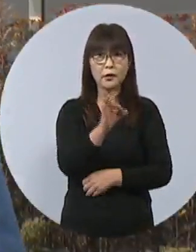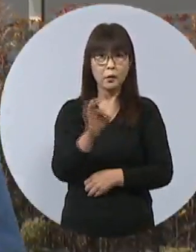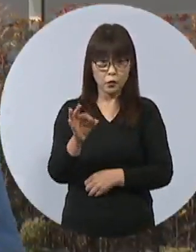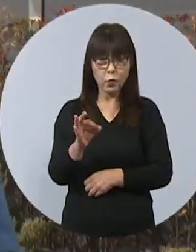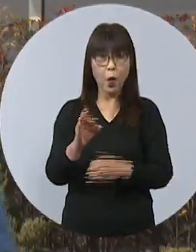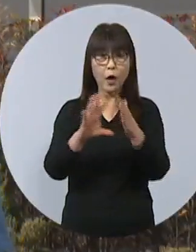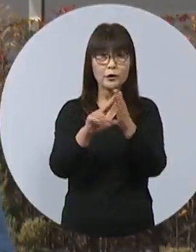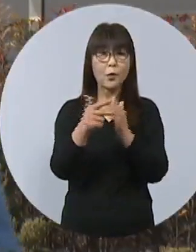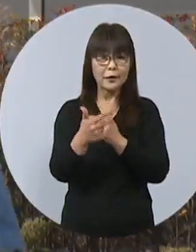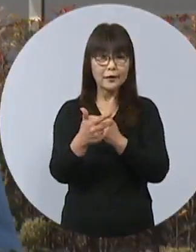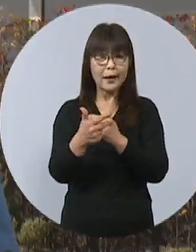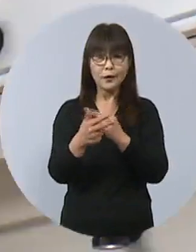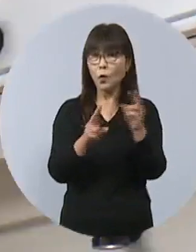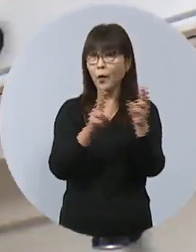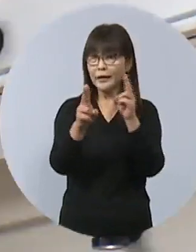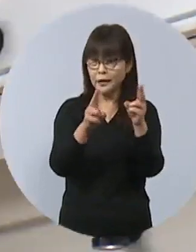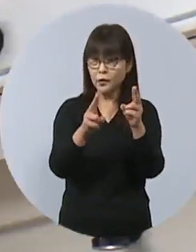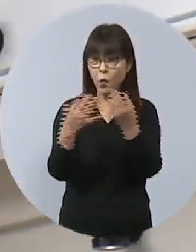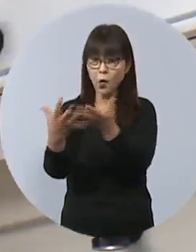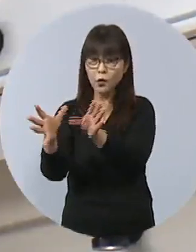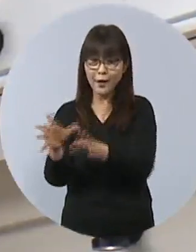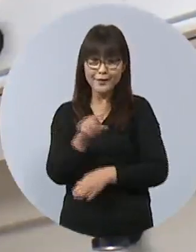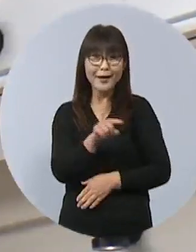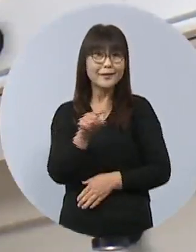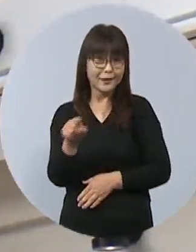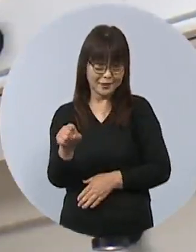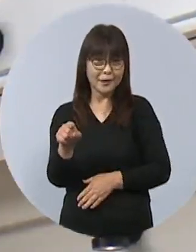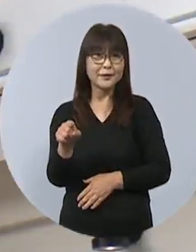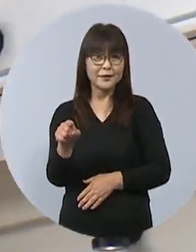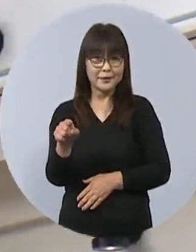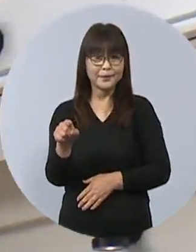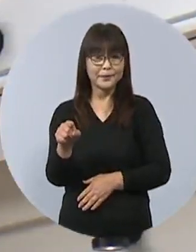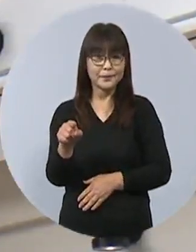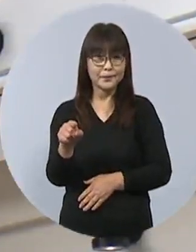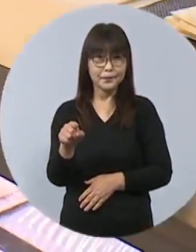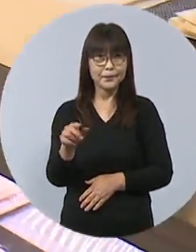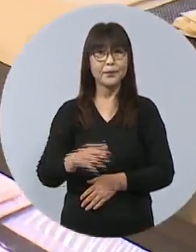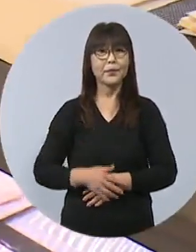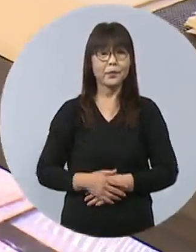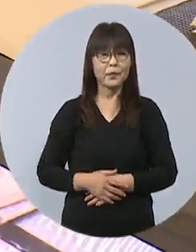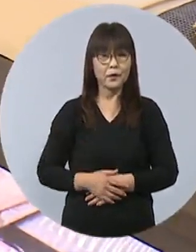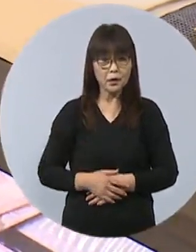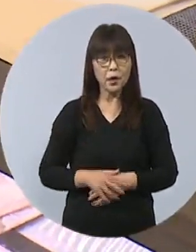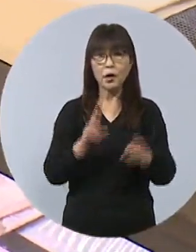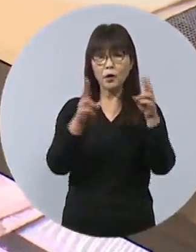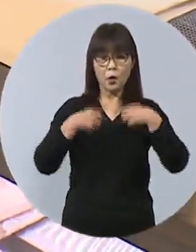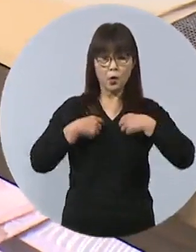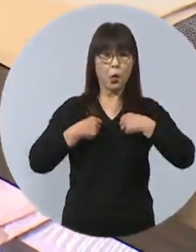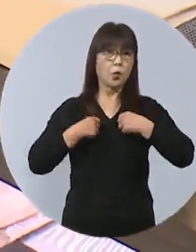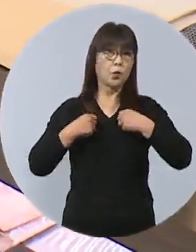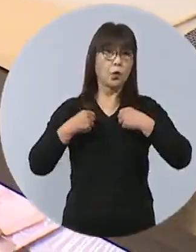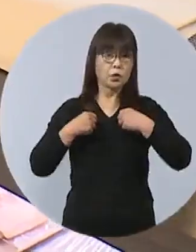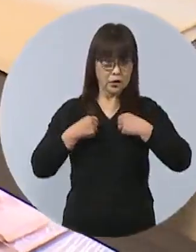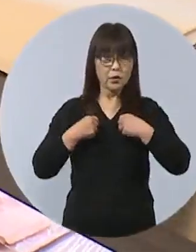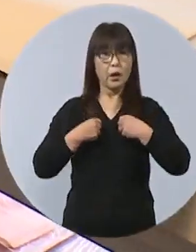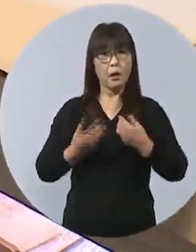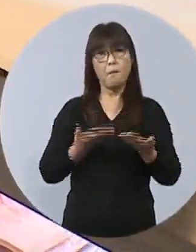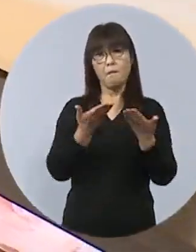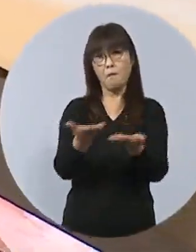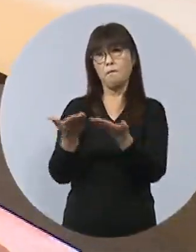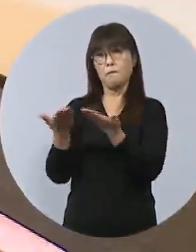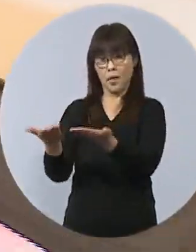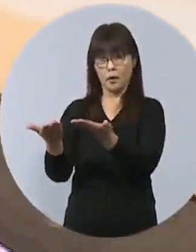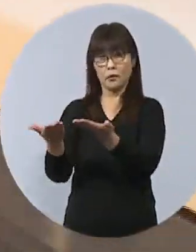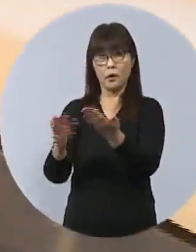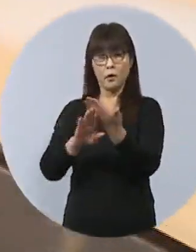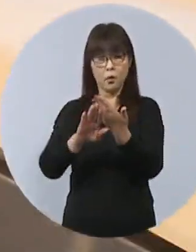の企業であったりとか団体さんであったりとか、そういったところにですね、制服として提供しています。